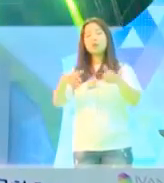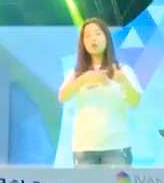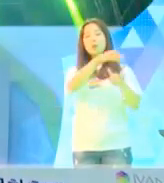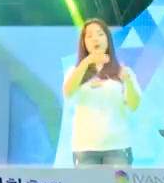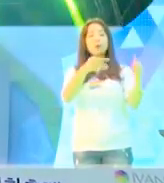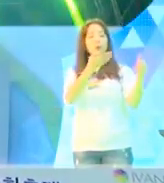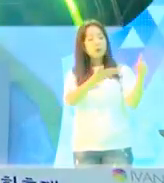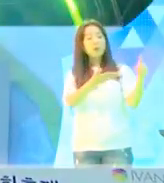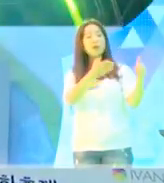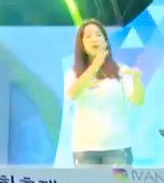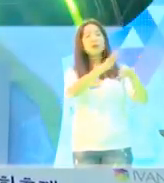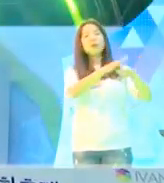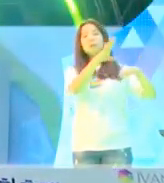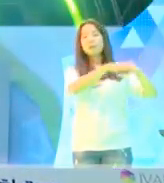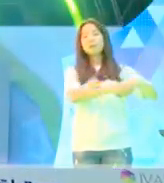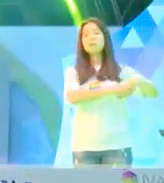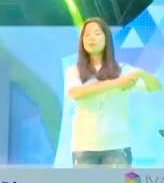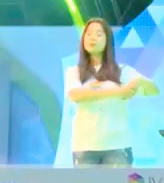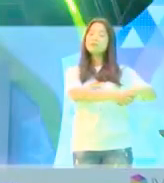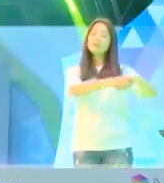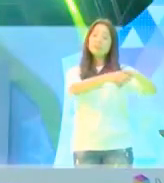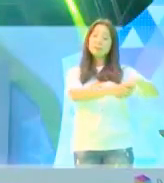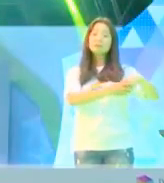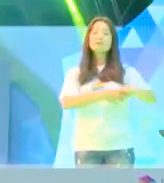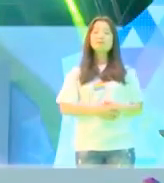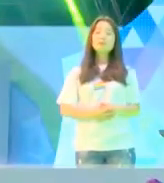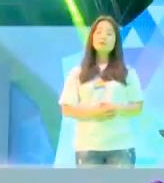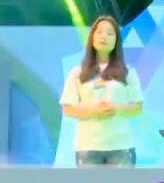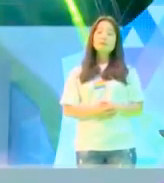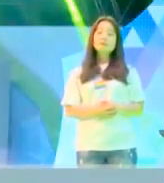외로웠던 너의 손을 잡고